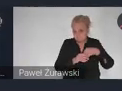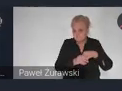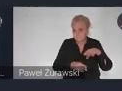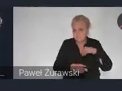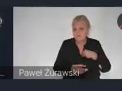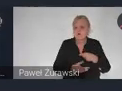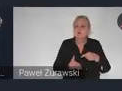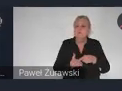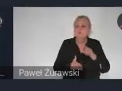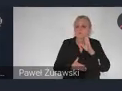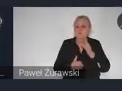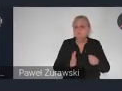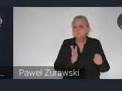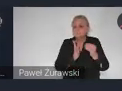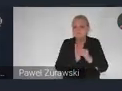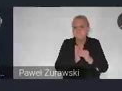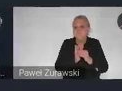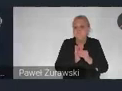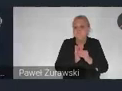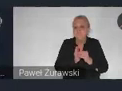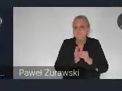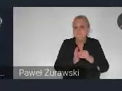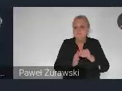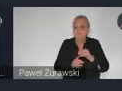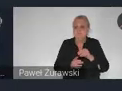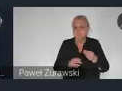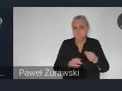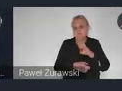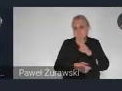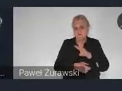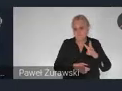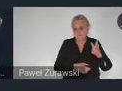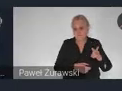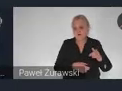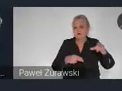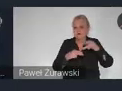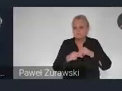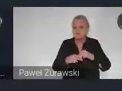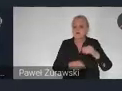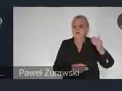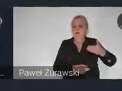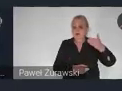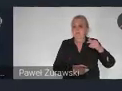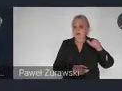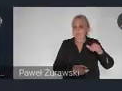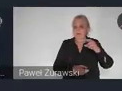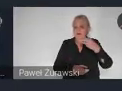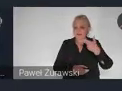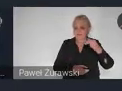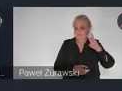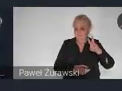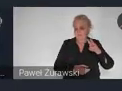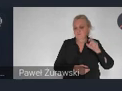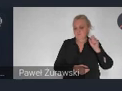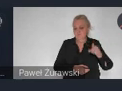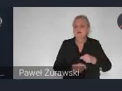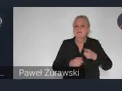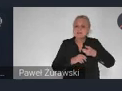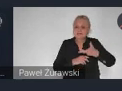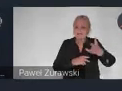zamieszczone na naszej stronie internetowej w zakładce Akademia nif jest to cykl